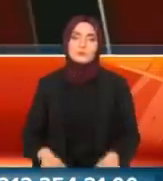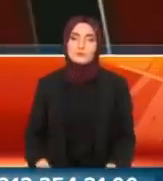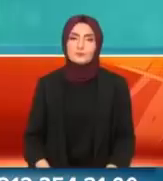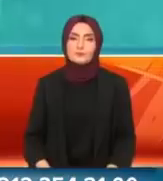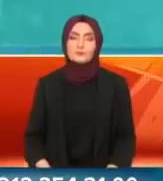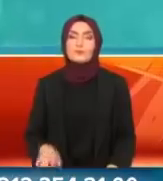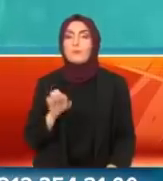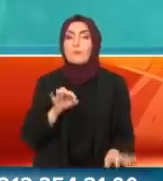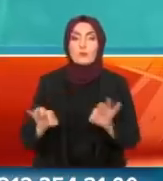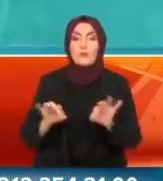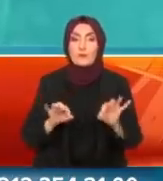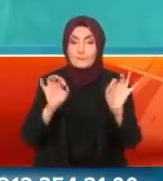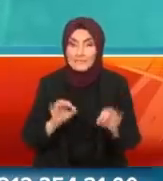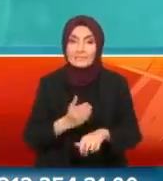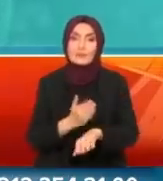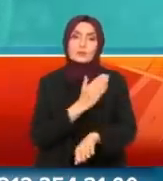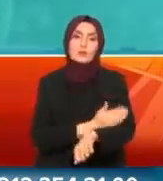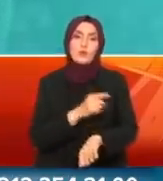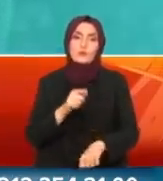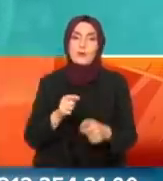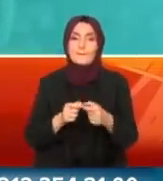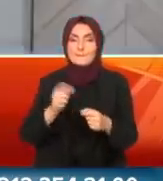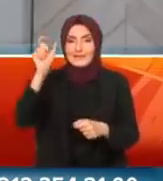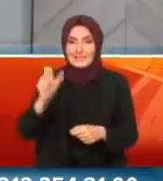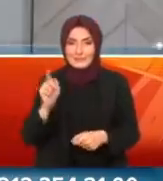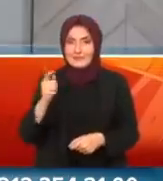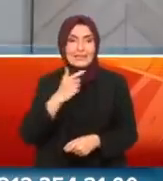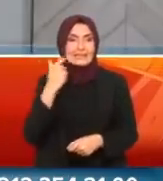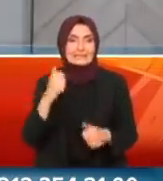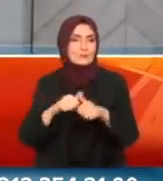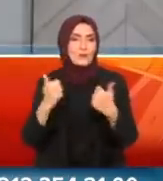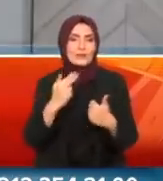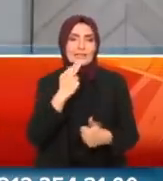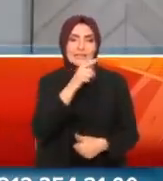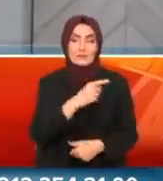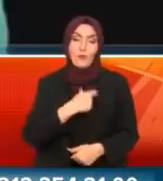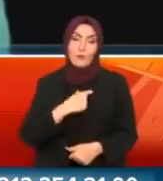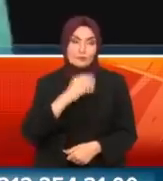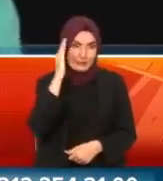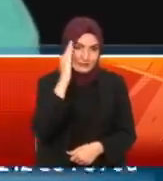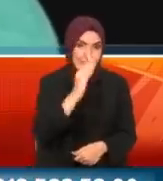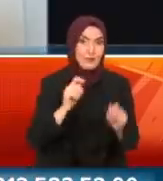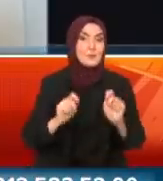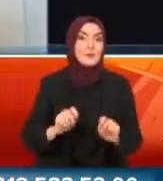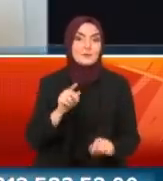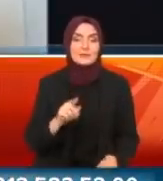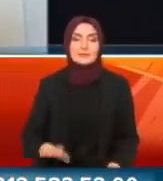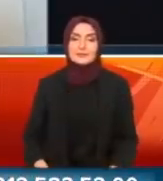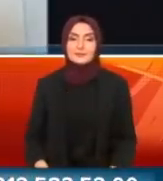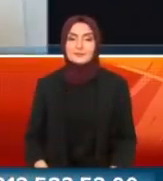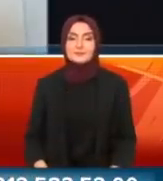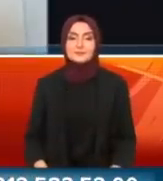Prova başlamadan önce Pitt'in eski eşine özel olarak selam vermesi dikkatlerden kaçmadı. Hi Aniston.